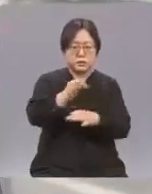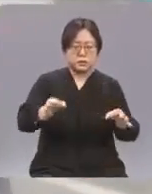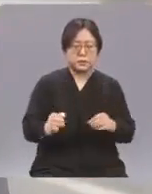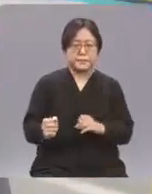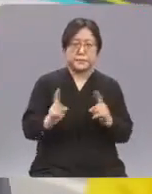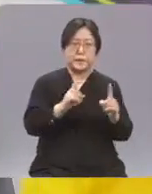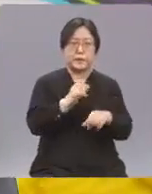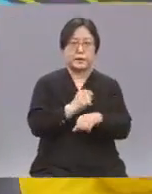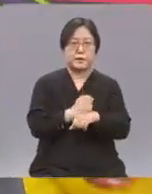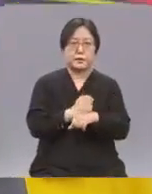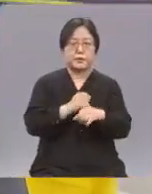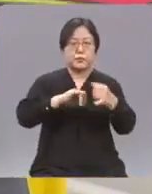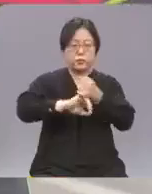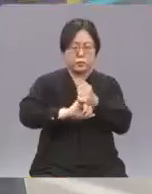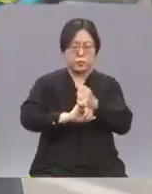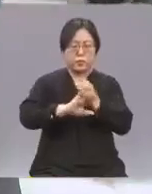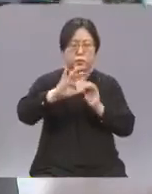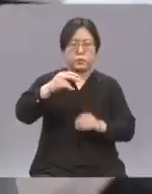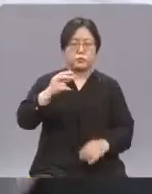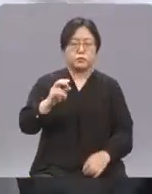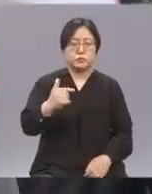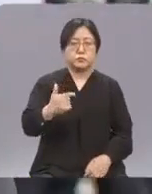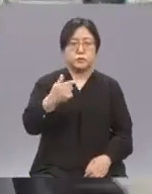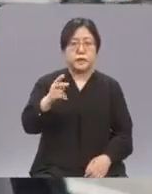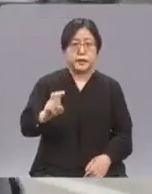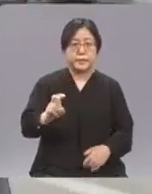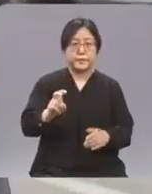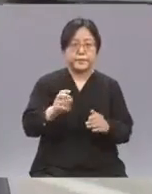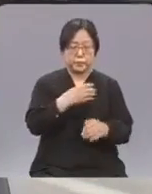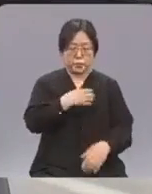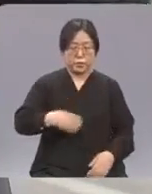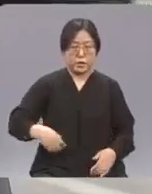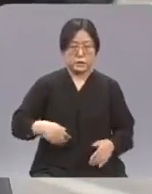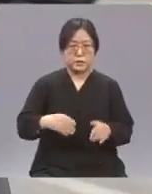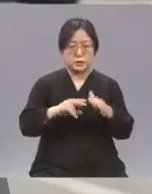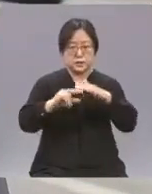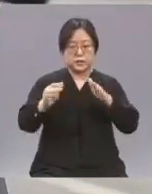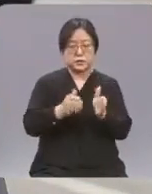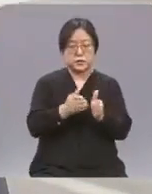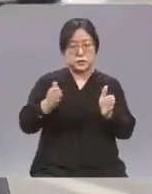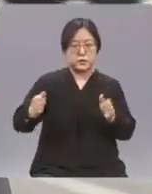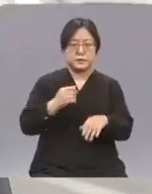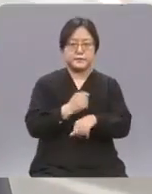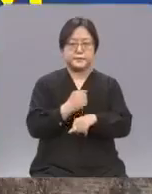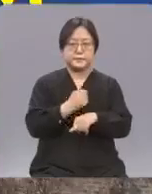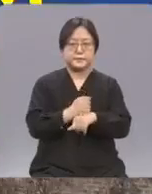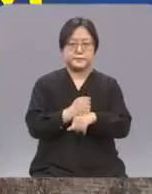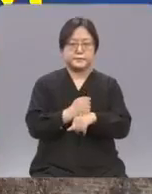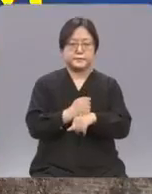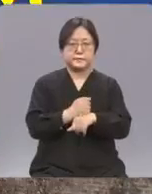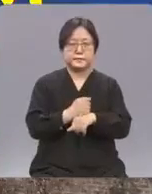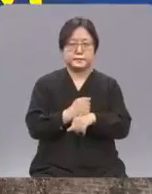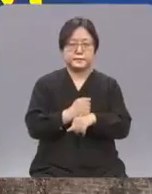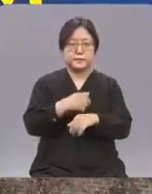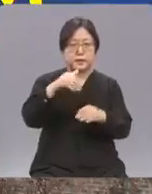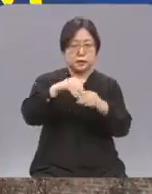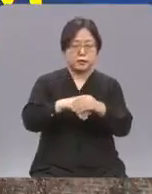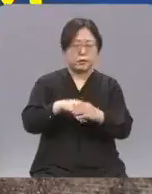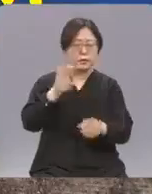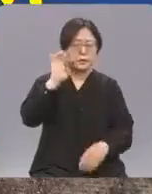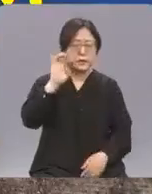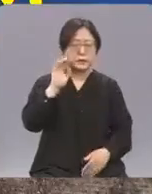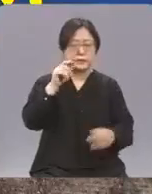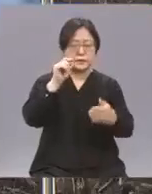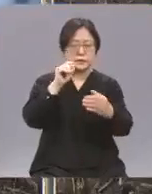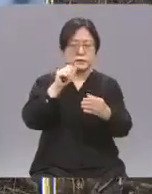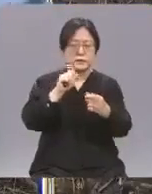살리겠습니다. 반드시 우남동의 지하철을 연장시키는 그 사업을 제가 추진할 겁니다. 선거가 40여일 남은